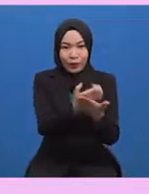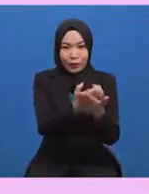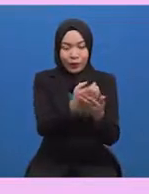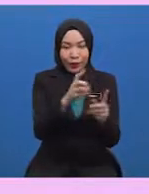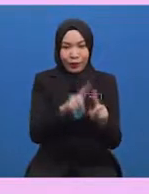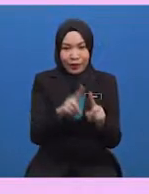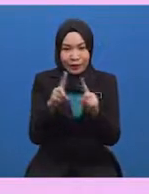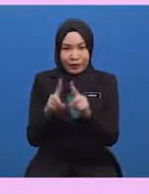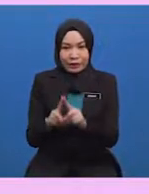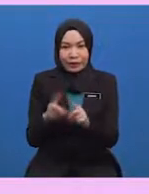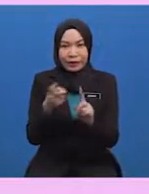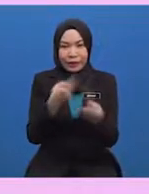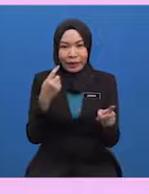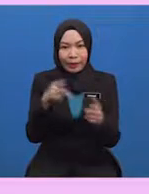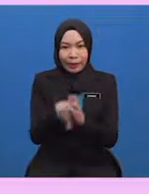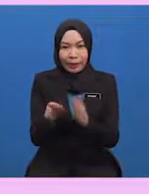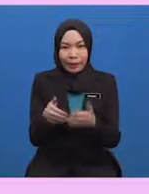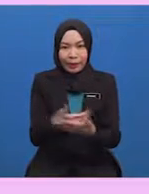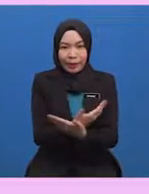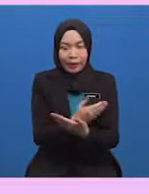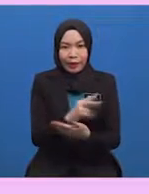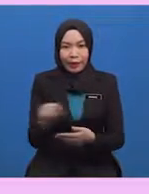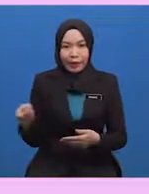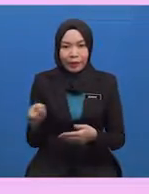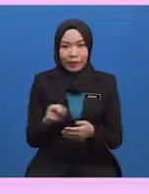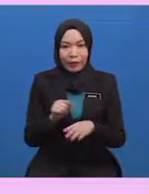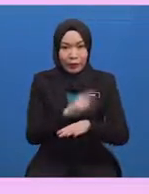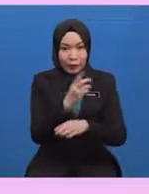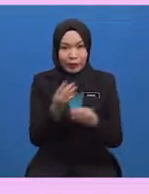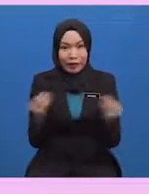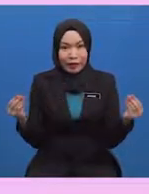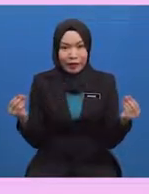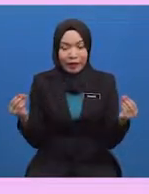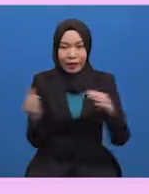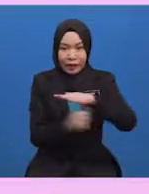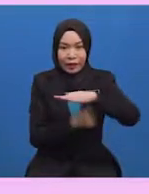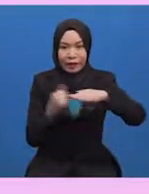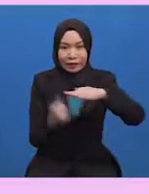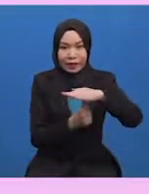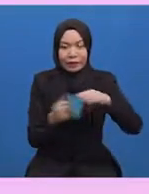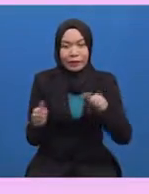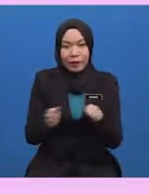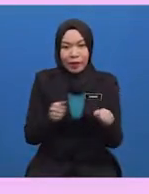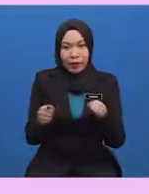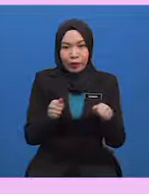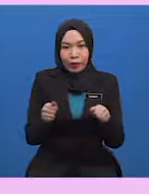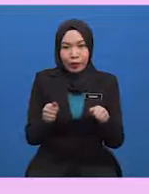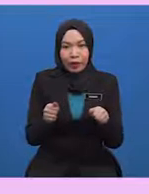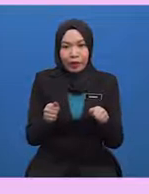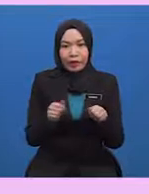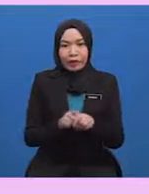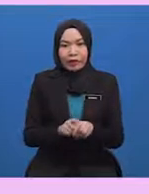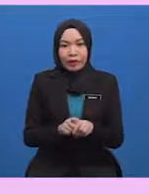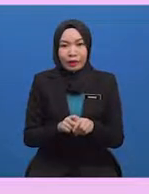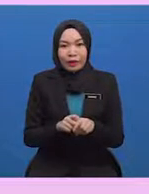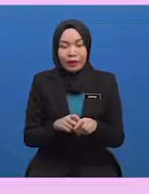pemodenan guna tanah, kemudahan asas, pengangkutan, komunikasi, kegiatan ekonomi,